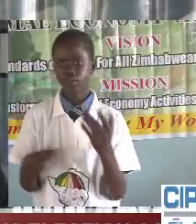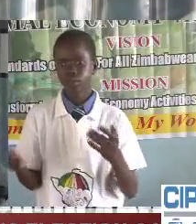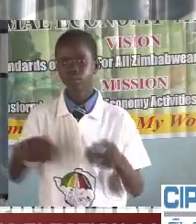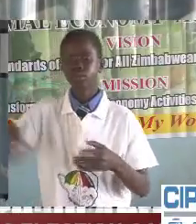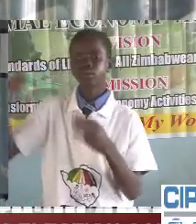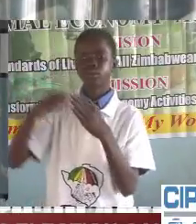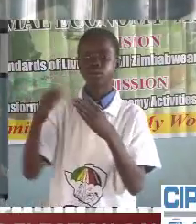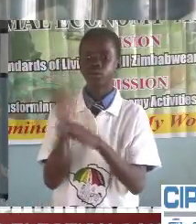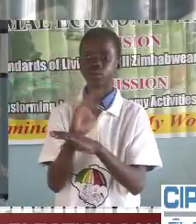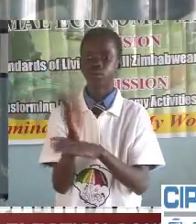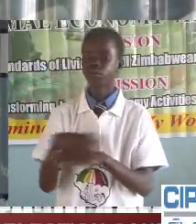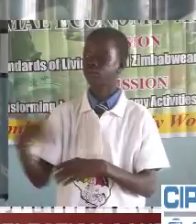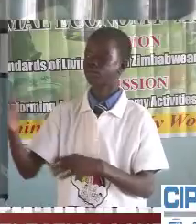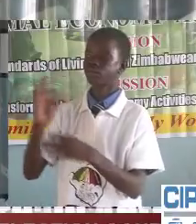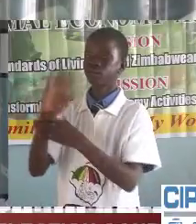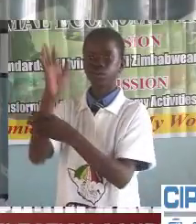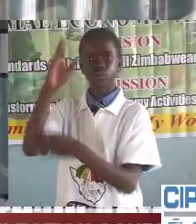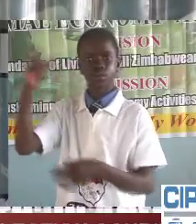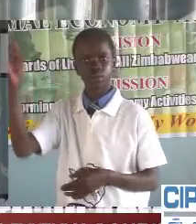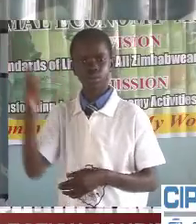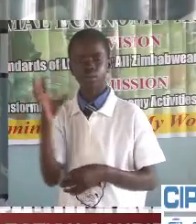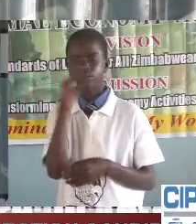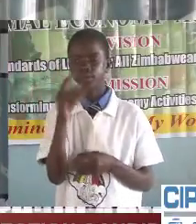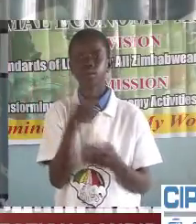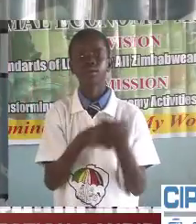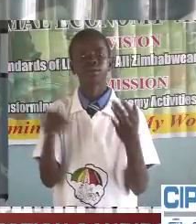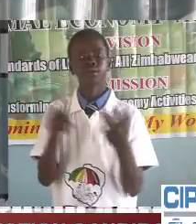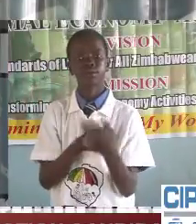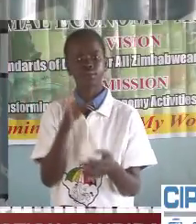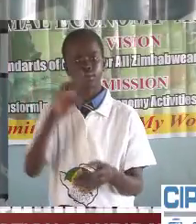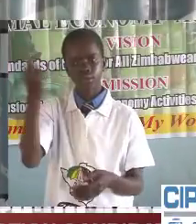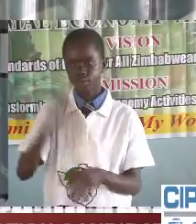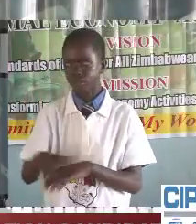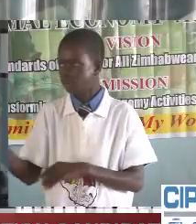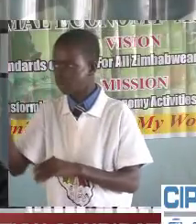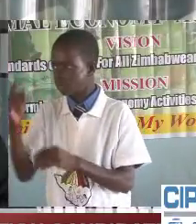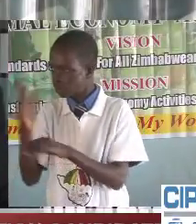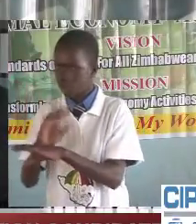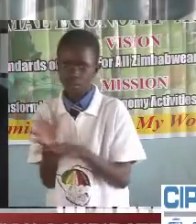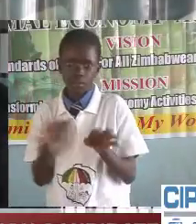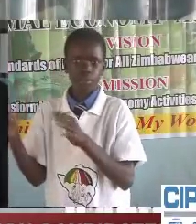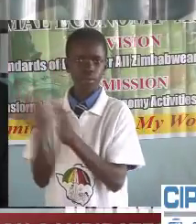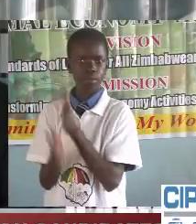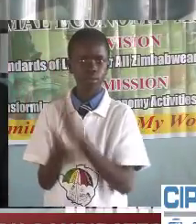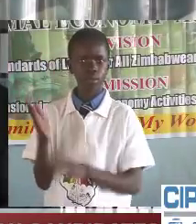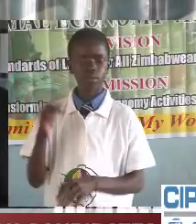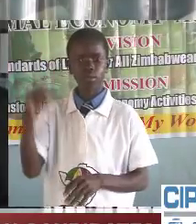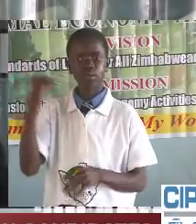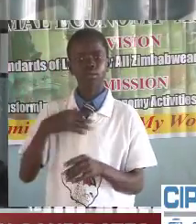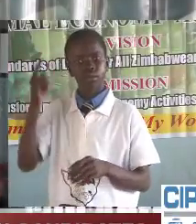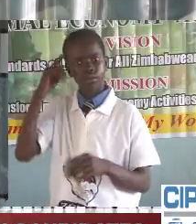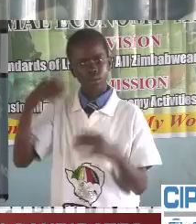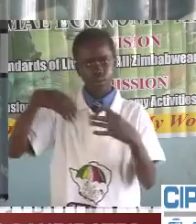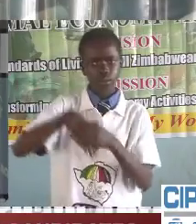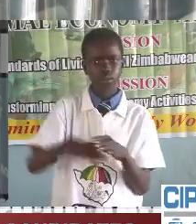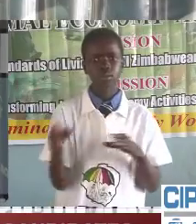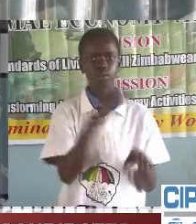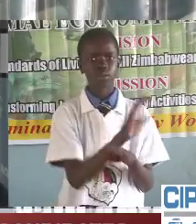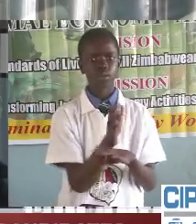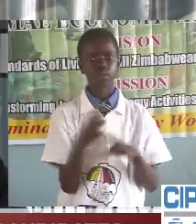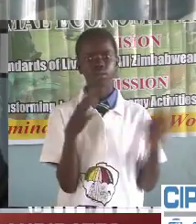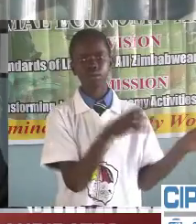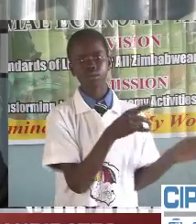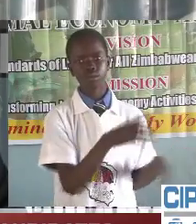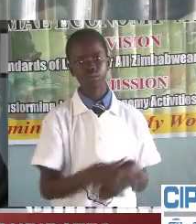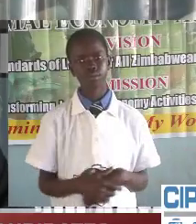yavo nzvimbo idzodzo dzinge dzichivandurwa dzichitiwa matoilets. Ndo zvimwe zvatiri kuda kuti tibate kana